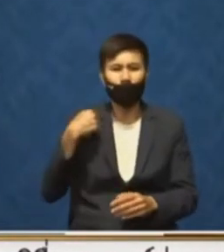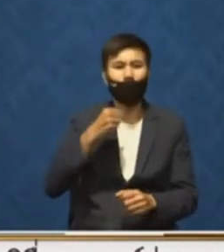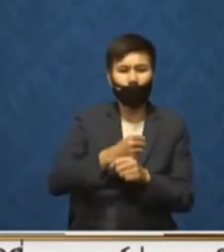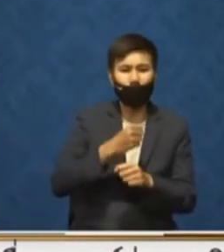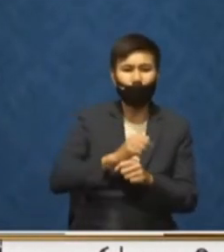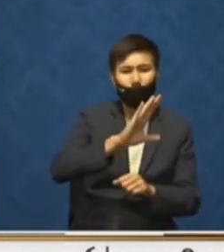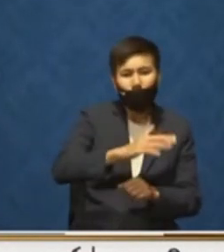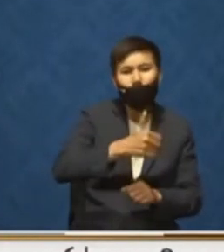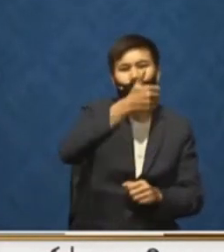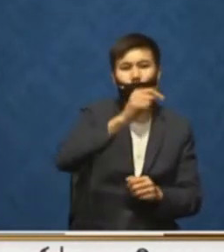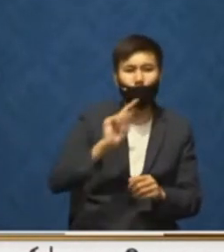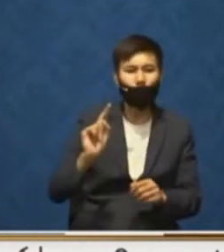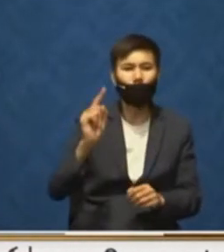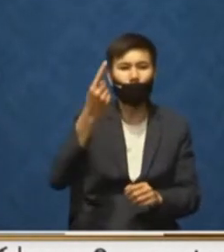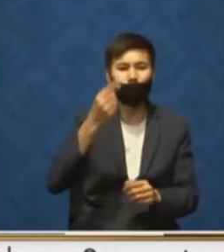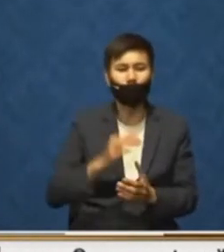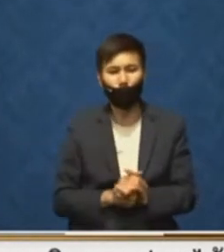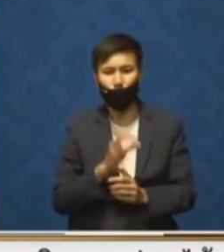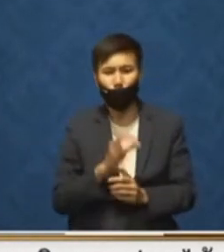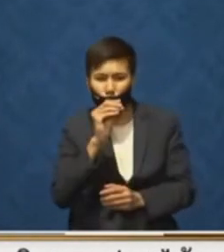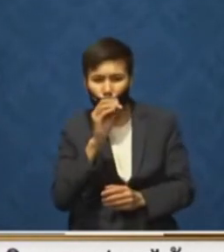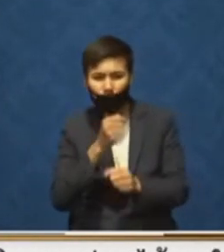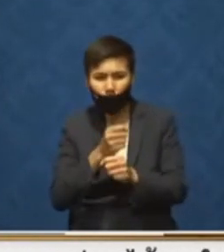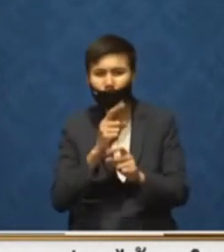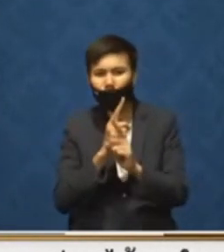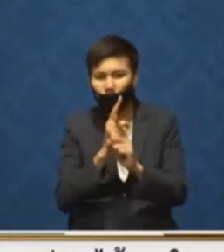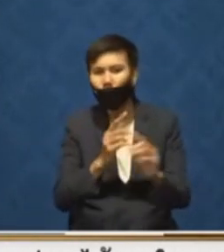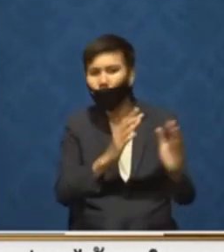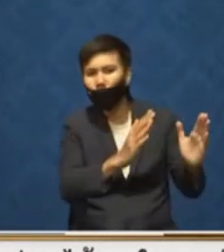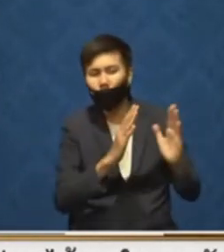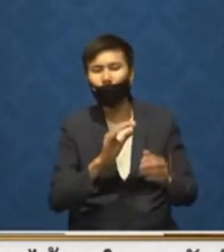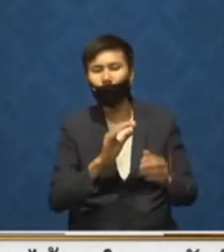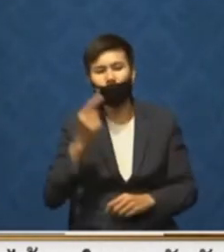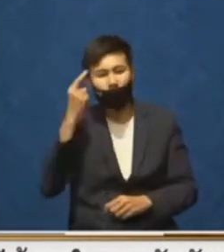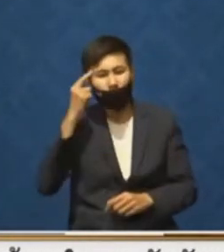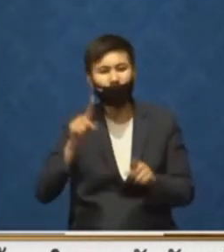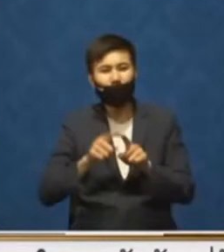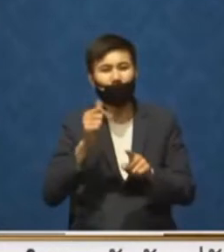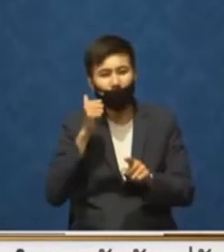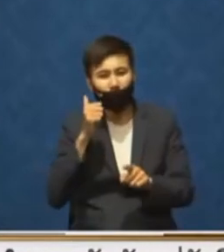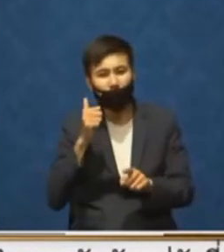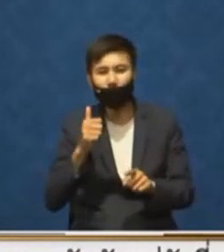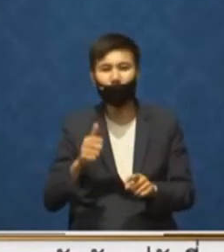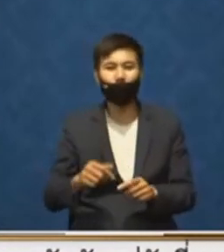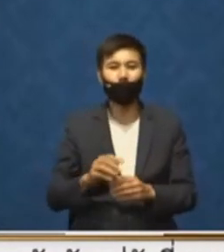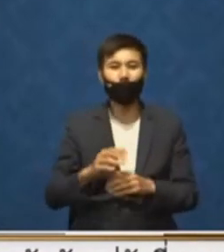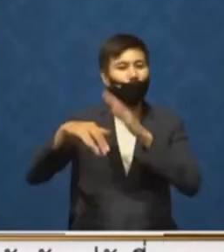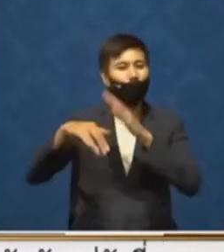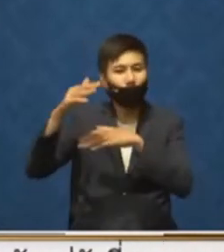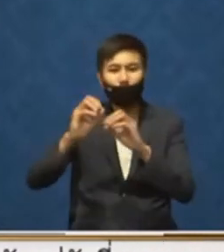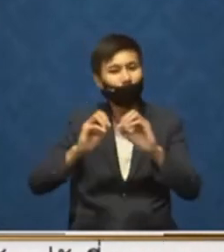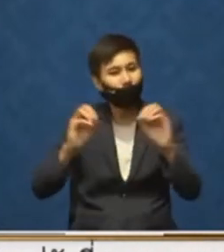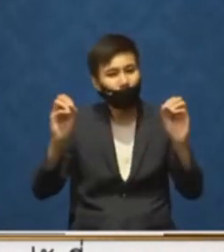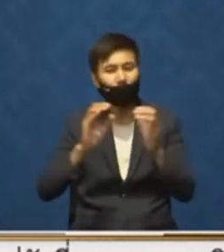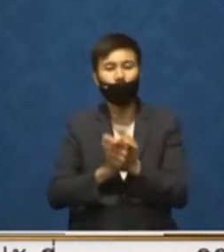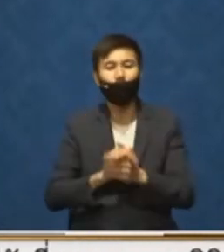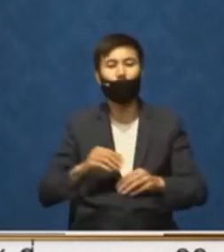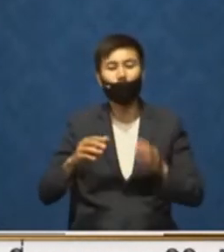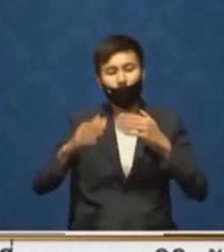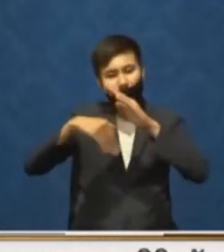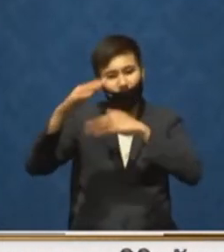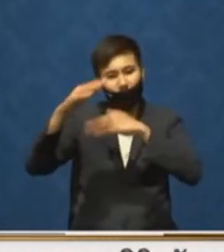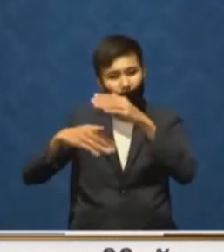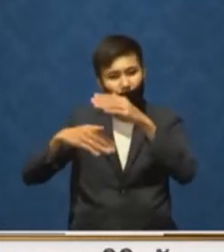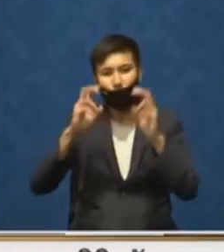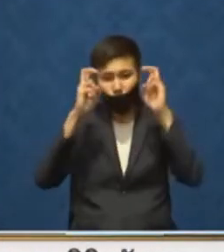ก็ลองดูเข้ามาแล้วกันถ้าเราคิดแบบเดิมๆก็ไปไหนได้ทั้งหมดอ้ะเลขที่ 2เรื่องการระบบรถไฟฟ้าเขตกรุงเทพและปริมณฑล